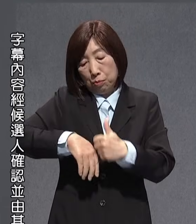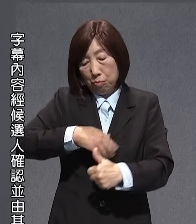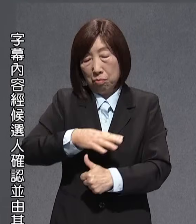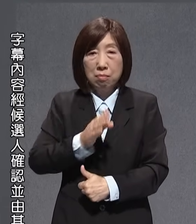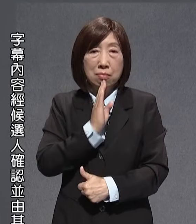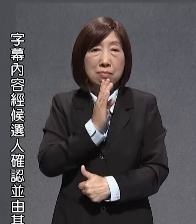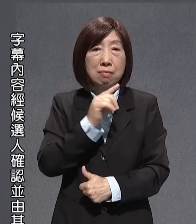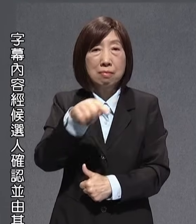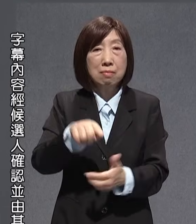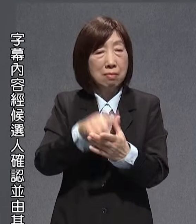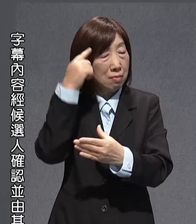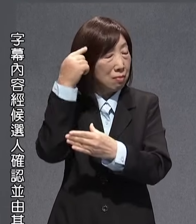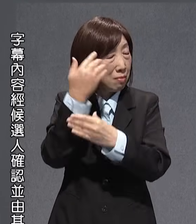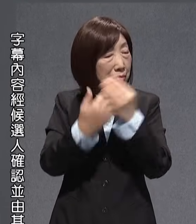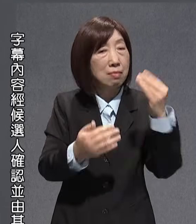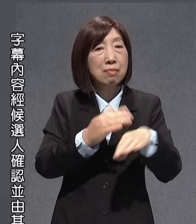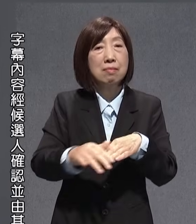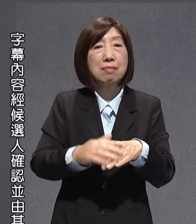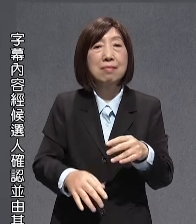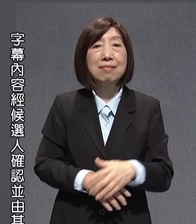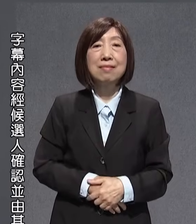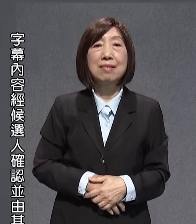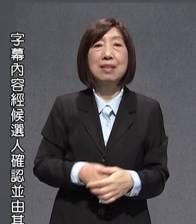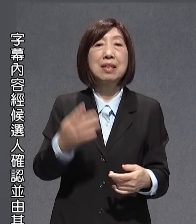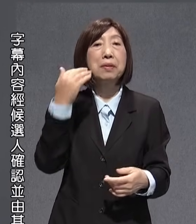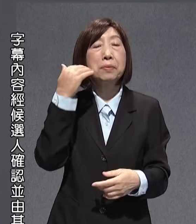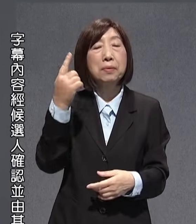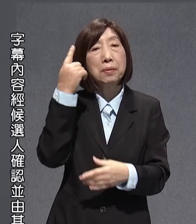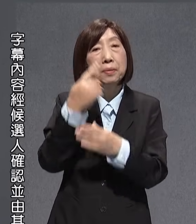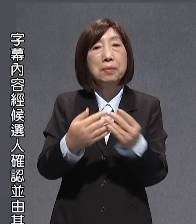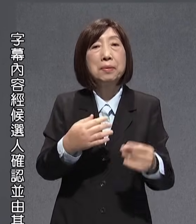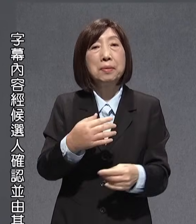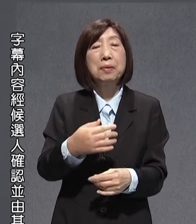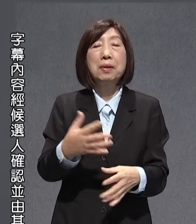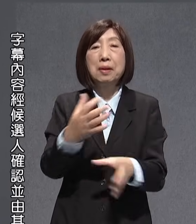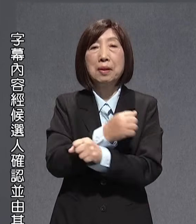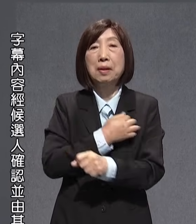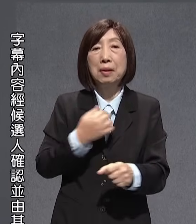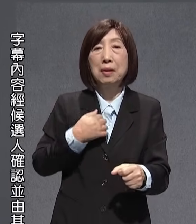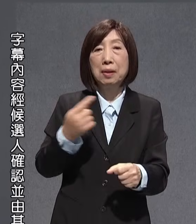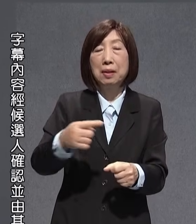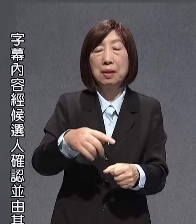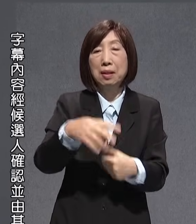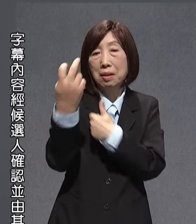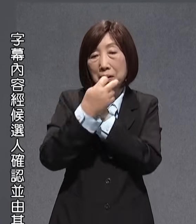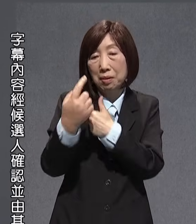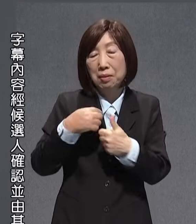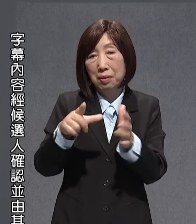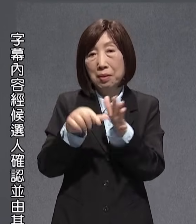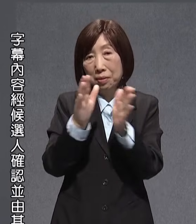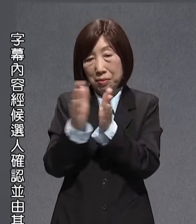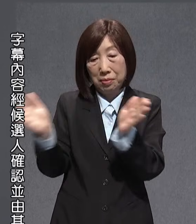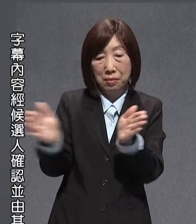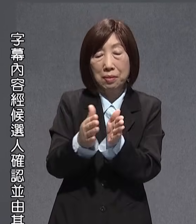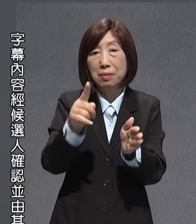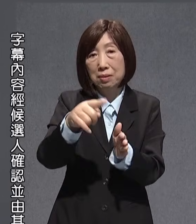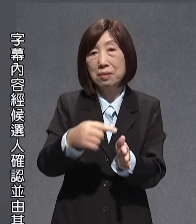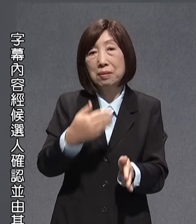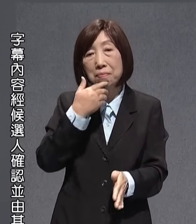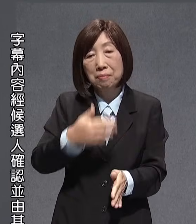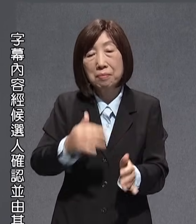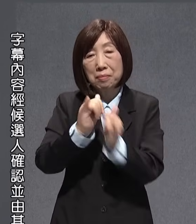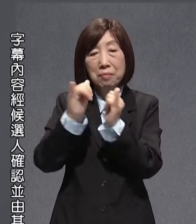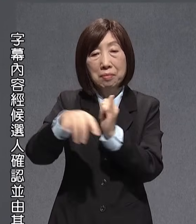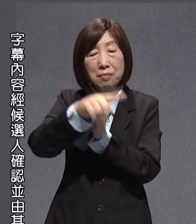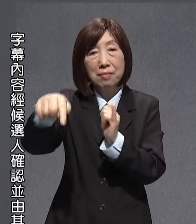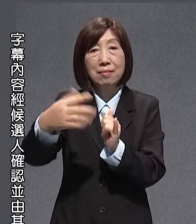增加了失智的风险，延缓失能，减少自己被照顾的时间， 这也是高龄社会下